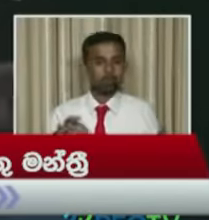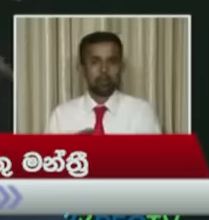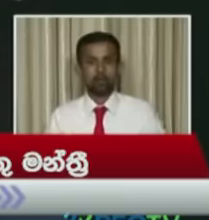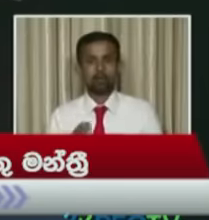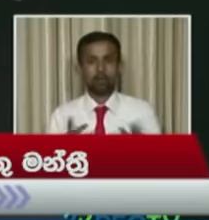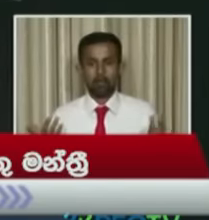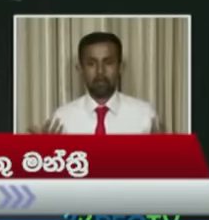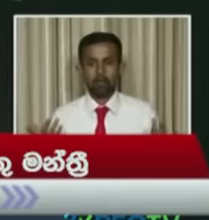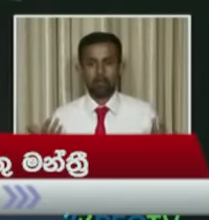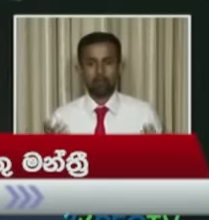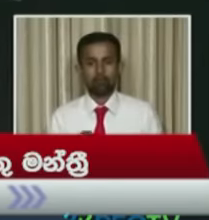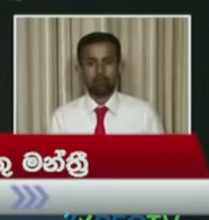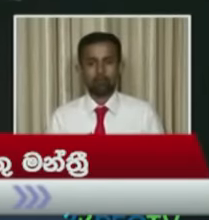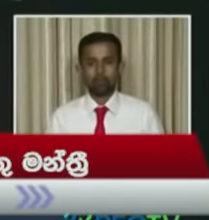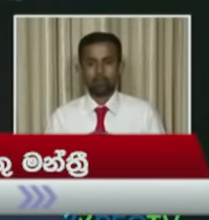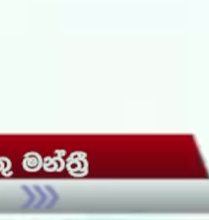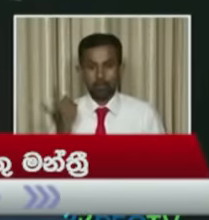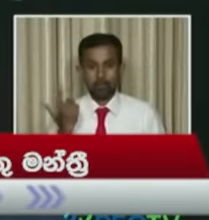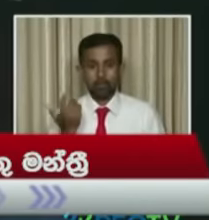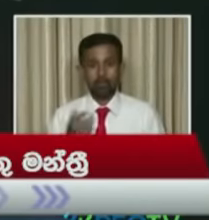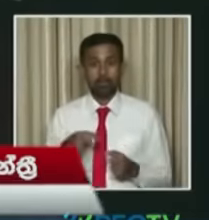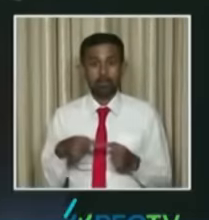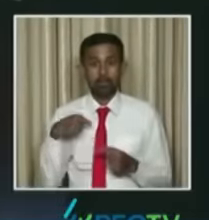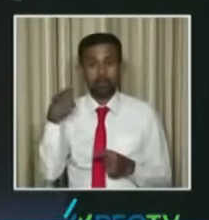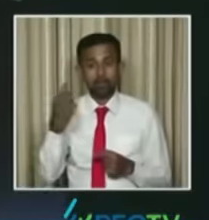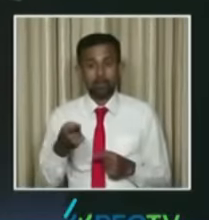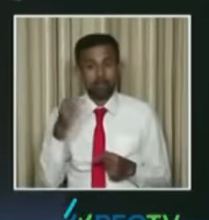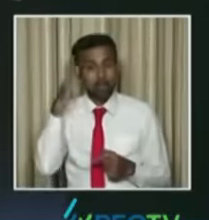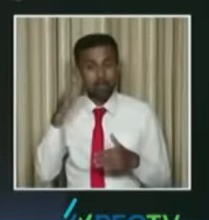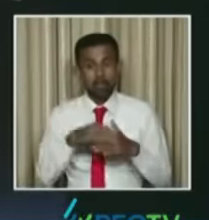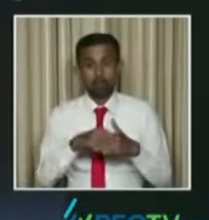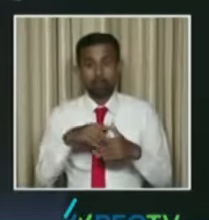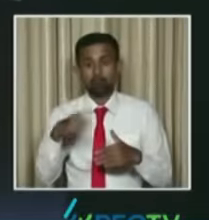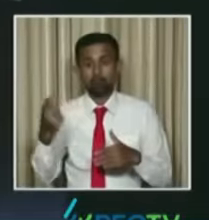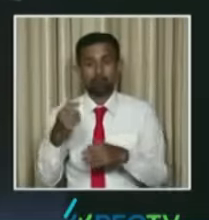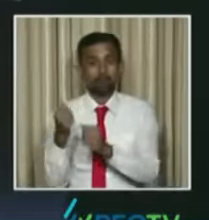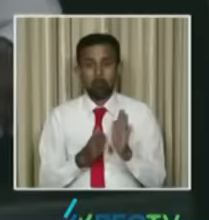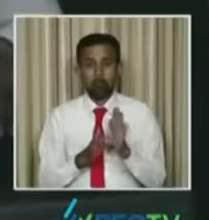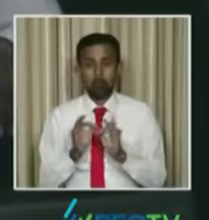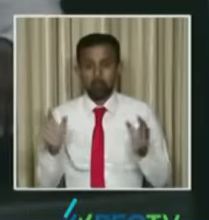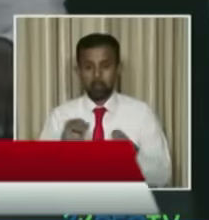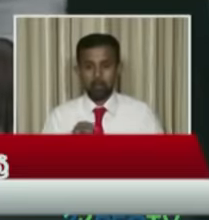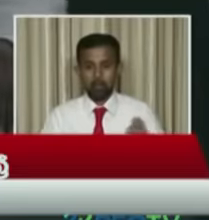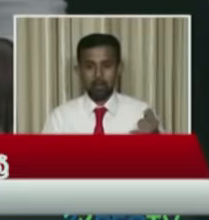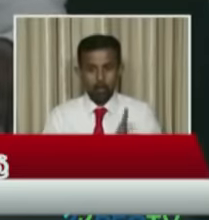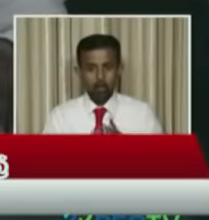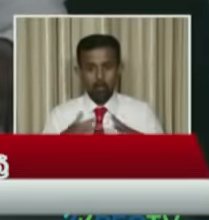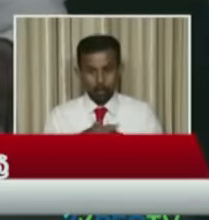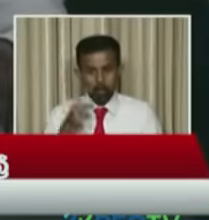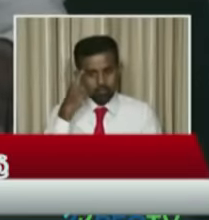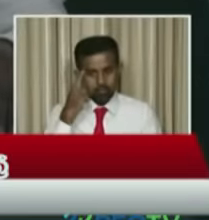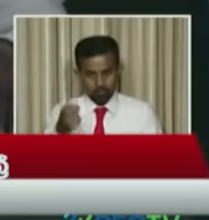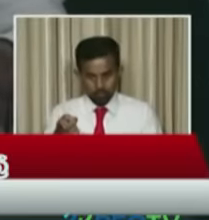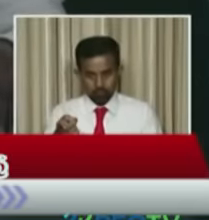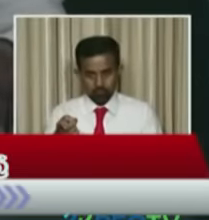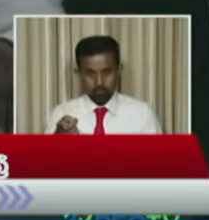මේකට කියලා. ඒතර එවැනි තීන්දුවක් කරන් තියෙන කෝප් කමිටුවට හෙට තුමගේ බිරිඳ හරි තව කවුරු හරි ගෙනහලා වාටි කරලා තව බලාගෙන ඉන්න ඕනේ. නොදන්නවා නෙමෙයිනේ නීතිය බරපතල